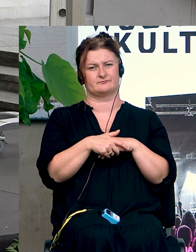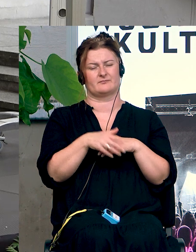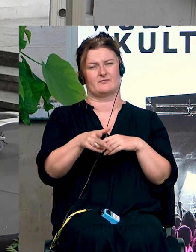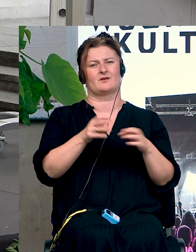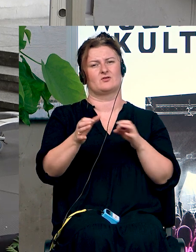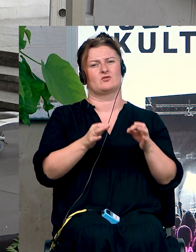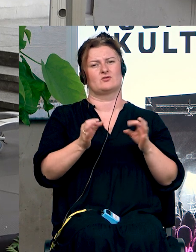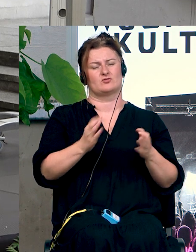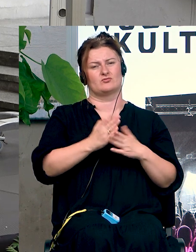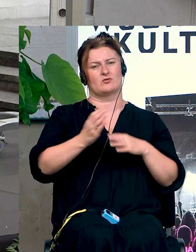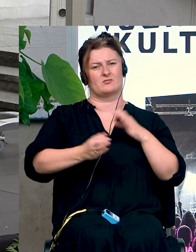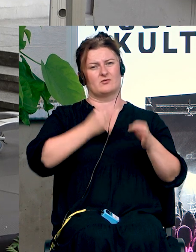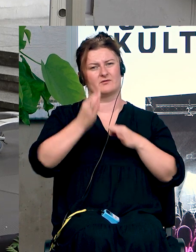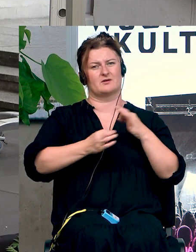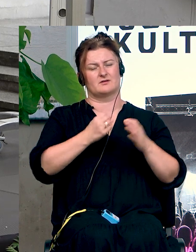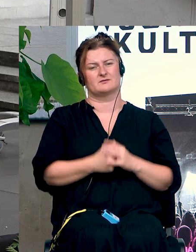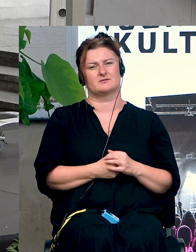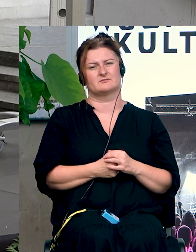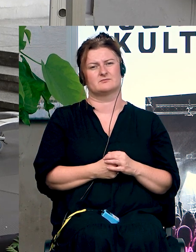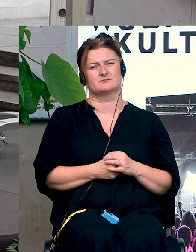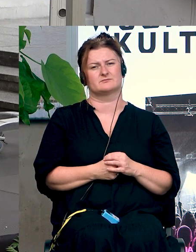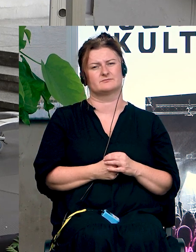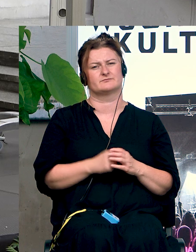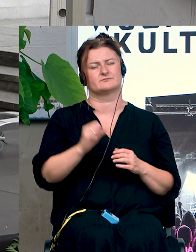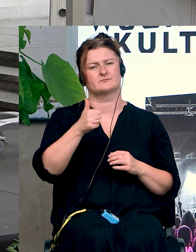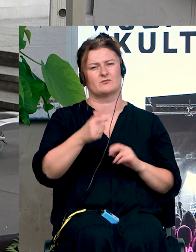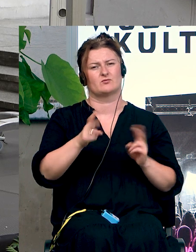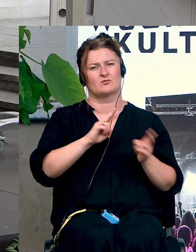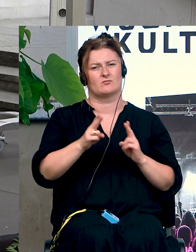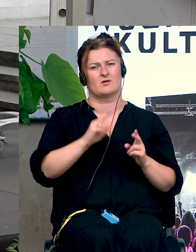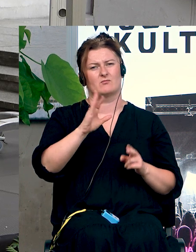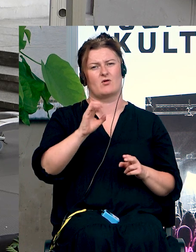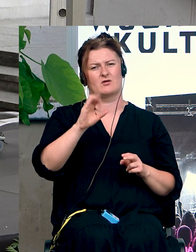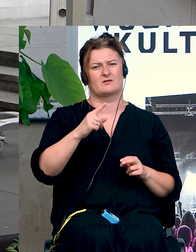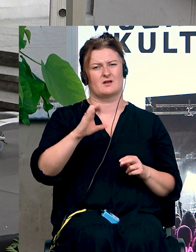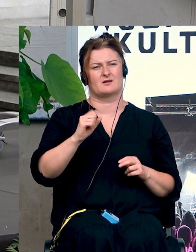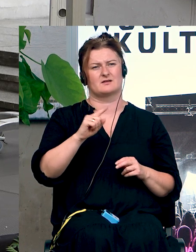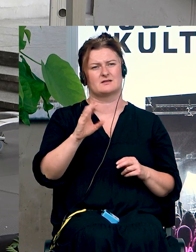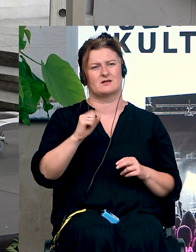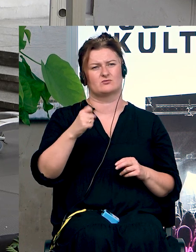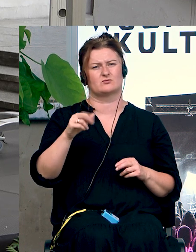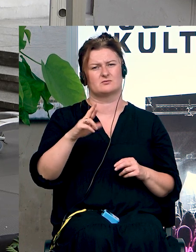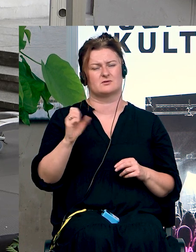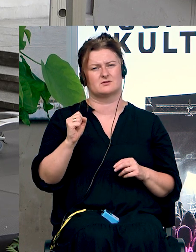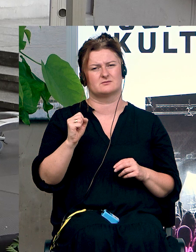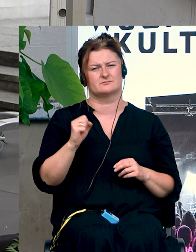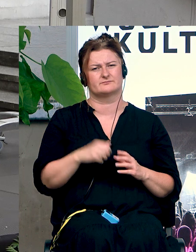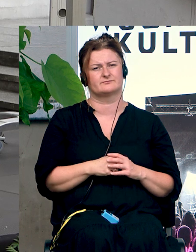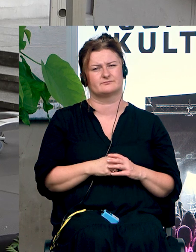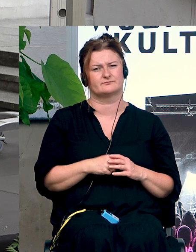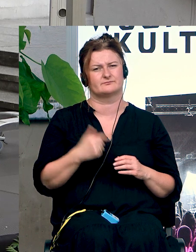про перший переклад Богдана Задури, моєї книжки «Щасливі голі люди», яка вийшла, власне, в Варштатах культури.